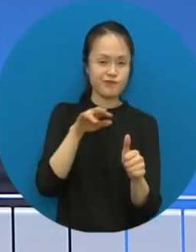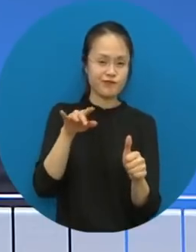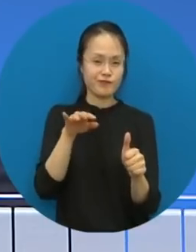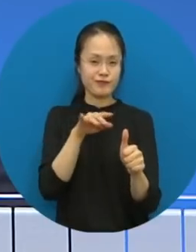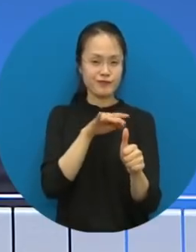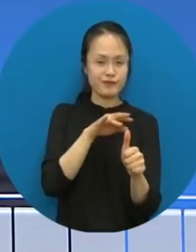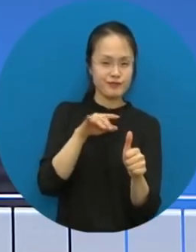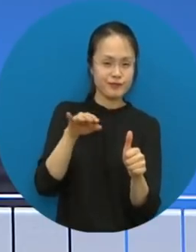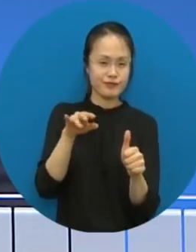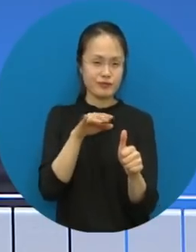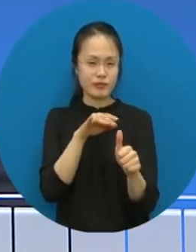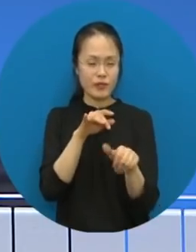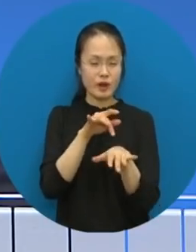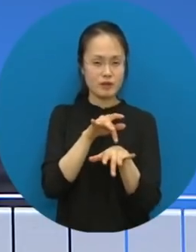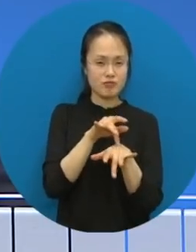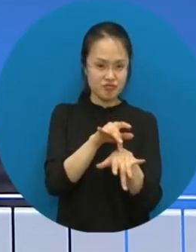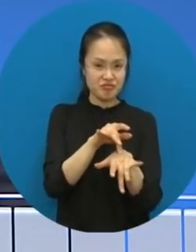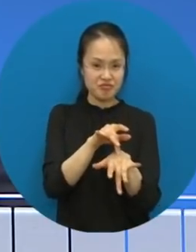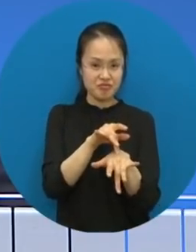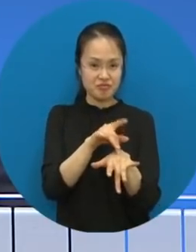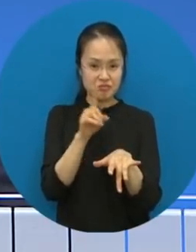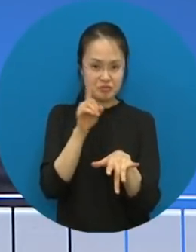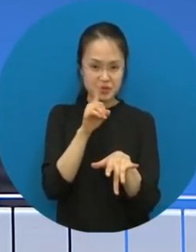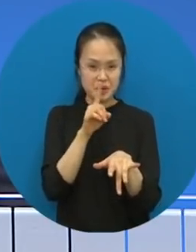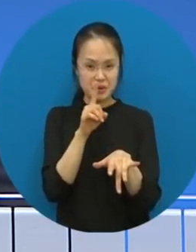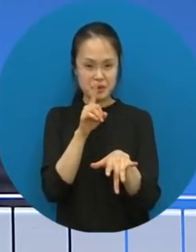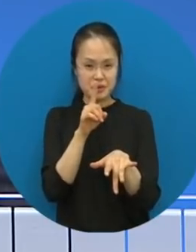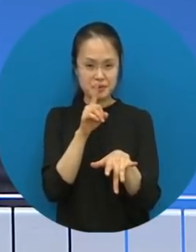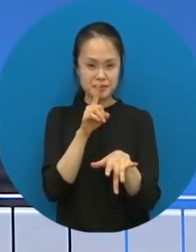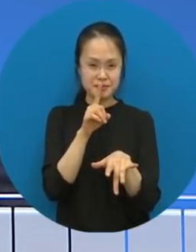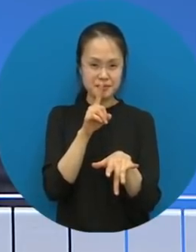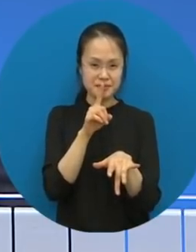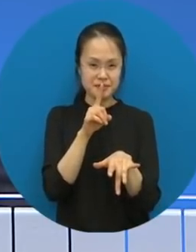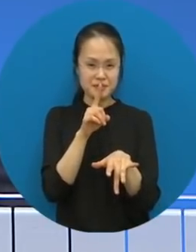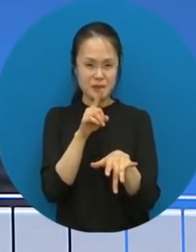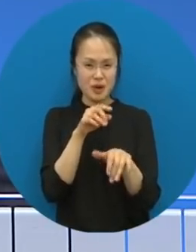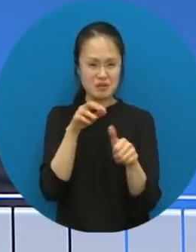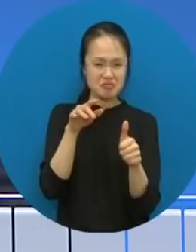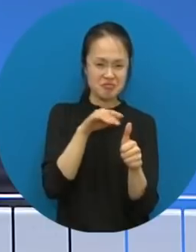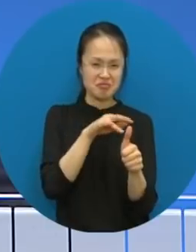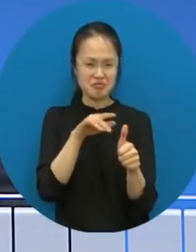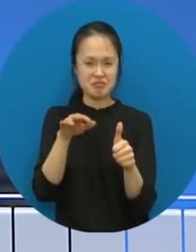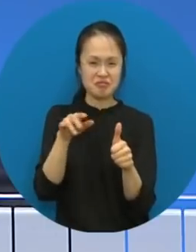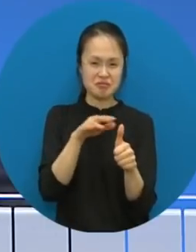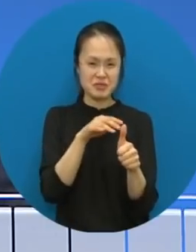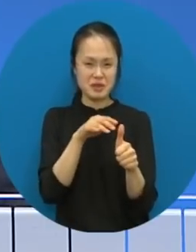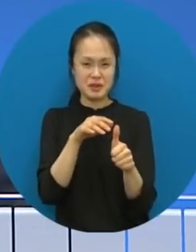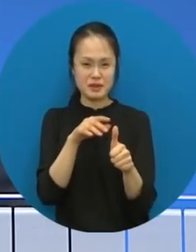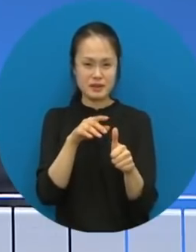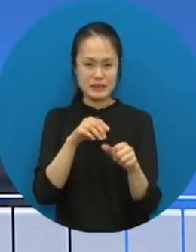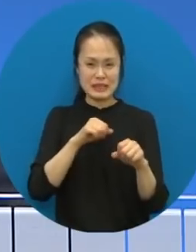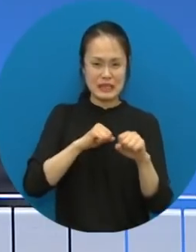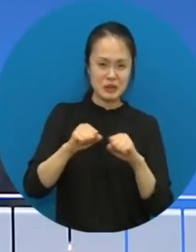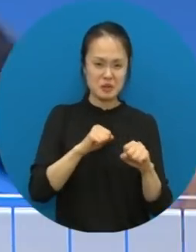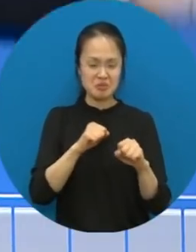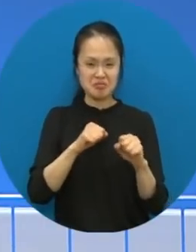사탄은 악령들은 그렇게 커스텀 메이드를 해주길 좋아합니다. 그러니